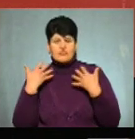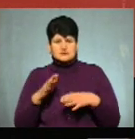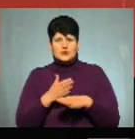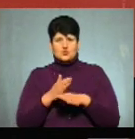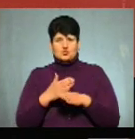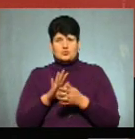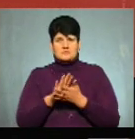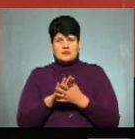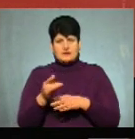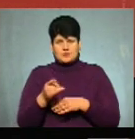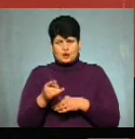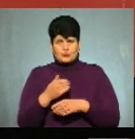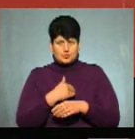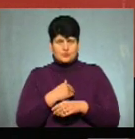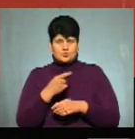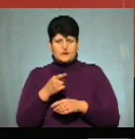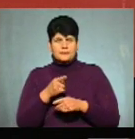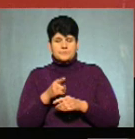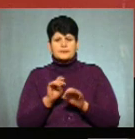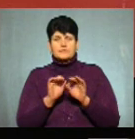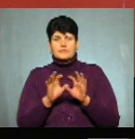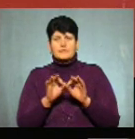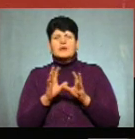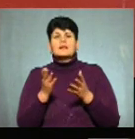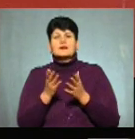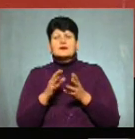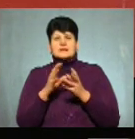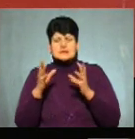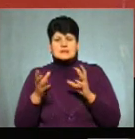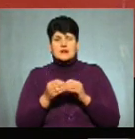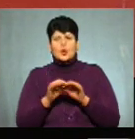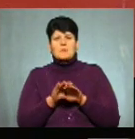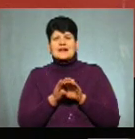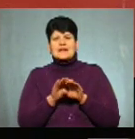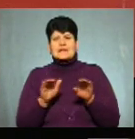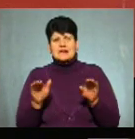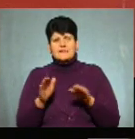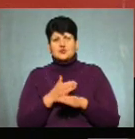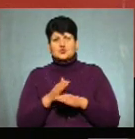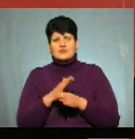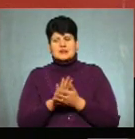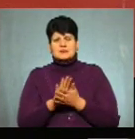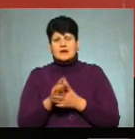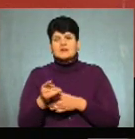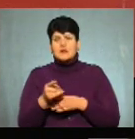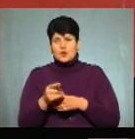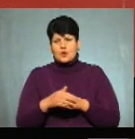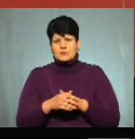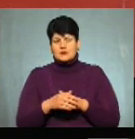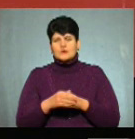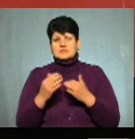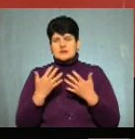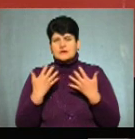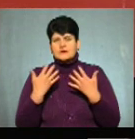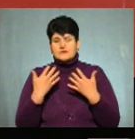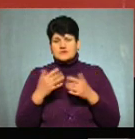у Тернополі. Хочу, щоб ви охарактеризували, який загалом рівень сортування сміття у Тернополі, оскільки, як уже